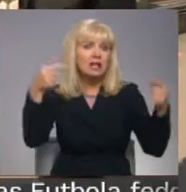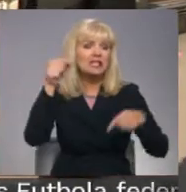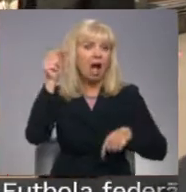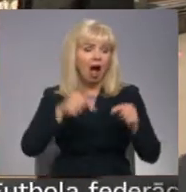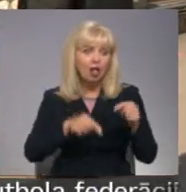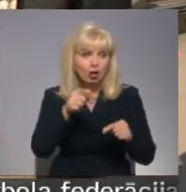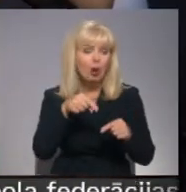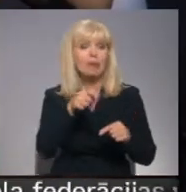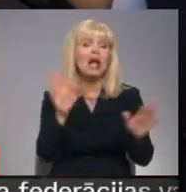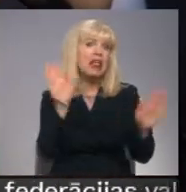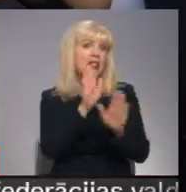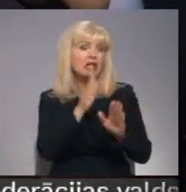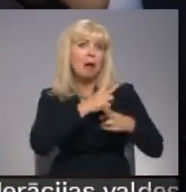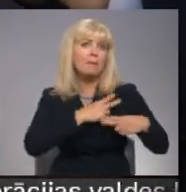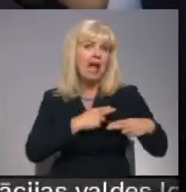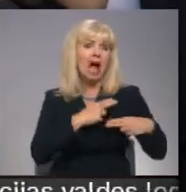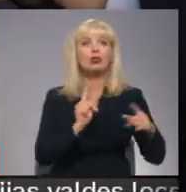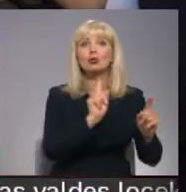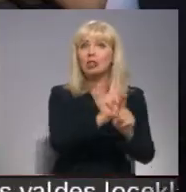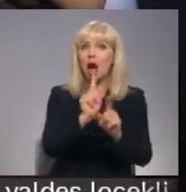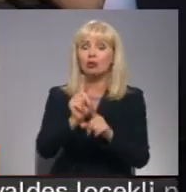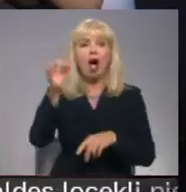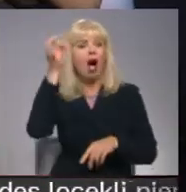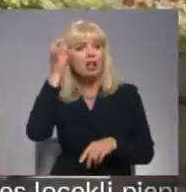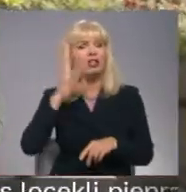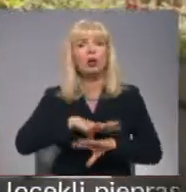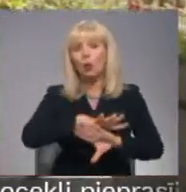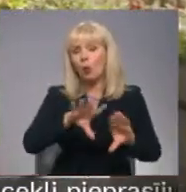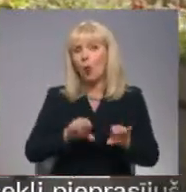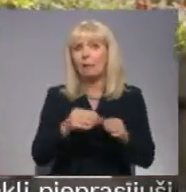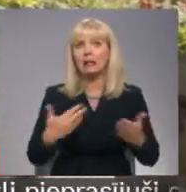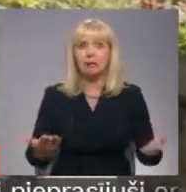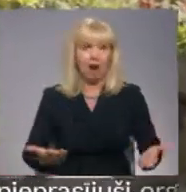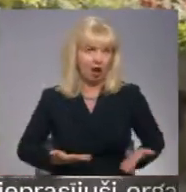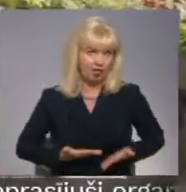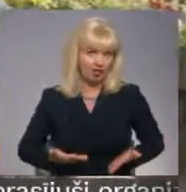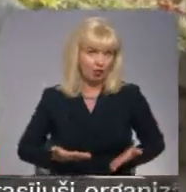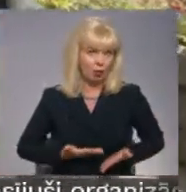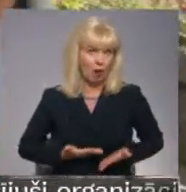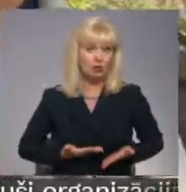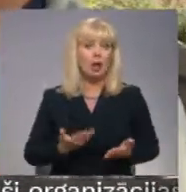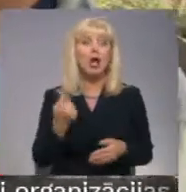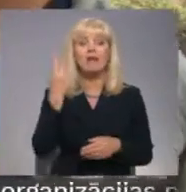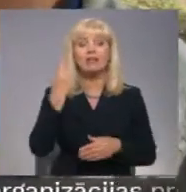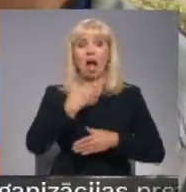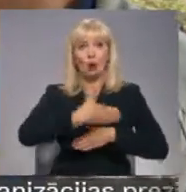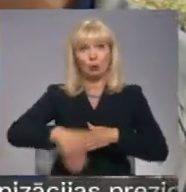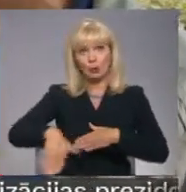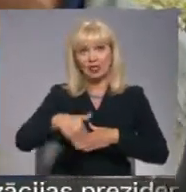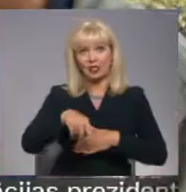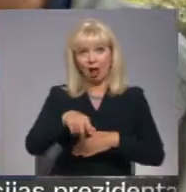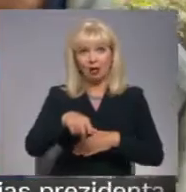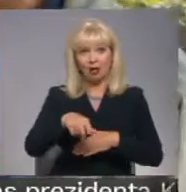diena, kad satikt likteņu biedrus un atcerēties kopīgi pārdzīvoto. Mēs bija kaimiņi uz vienas ielas. Man bija